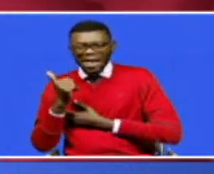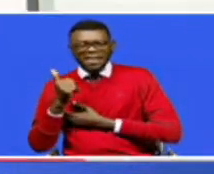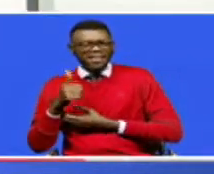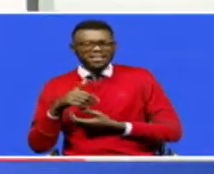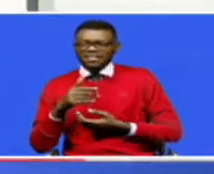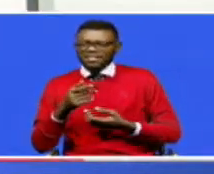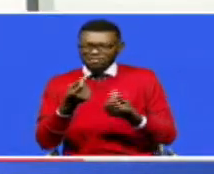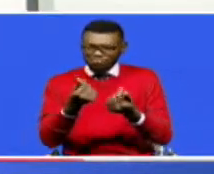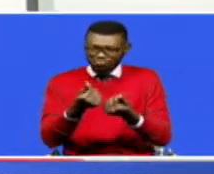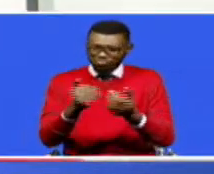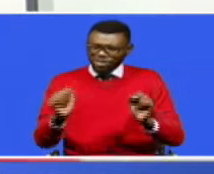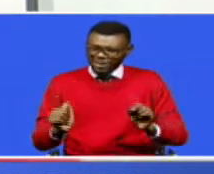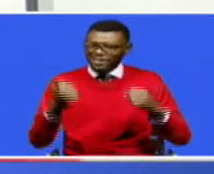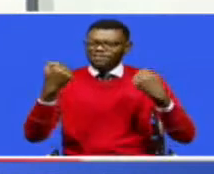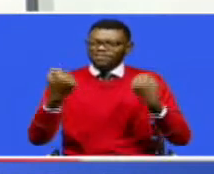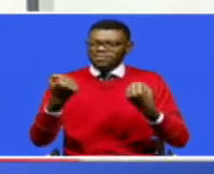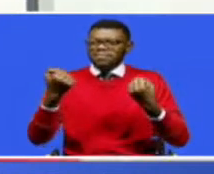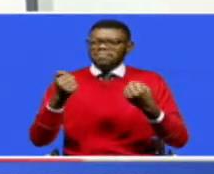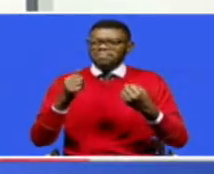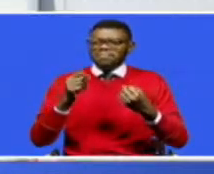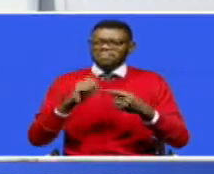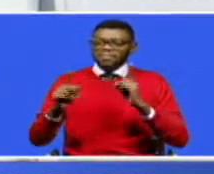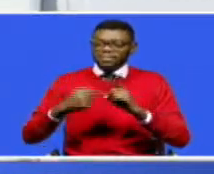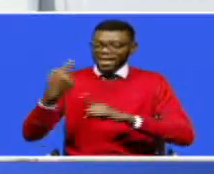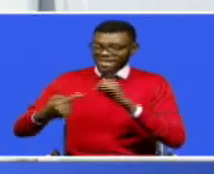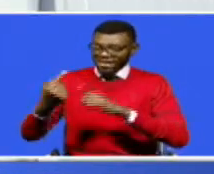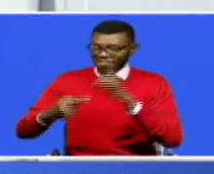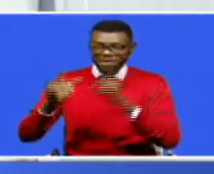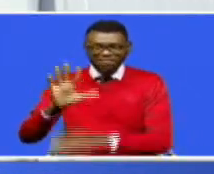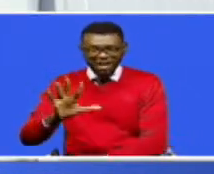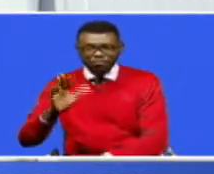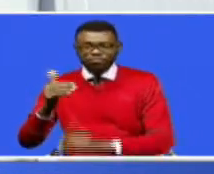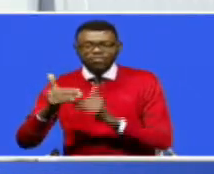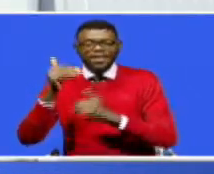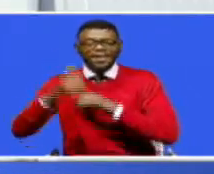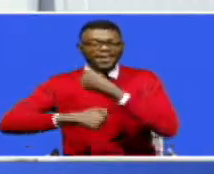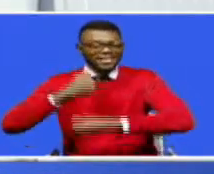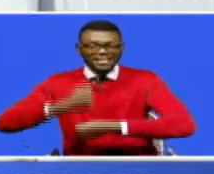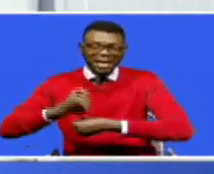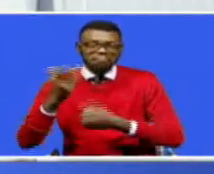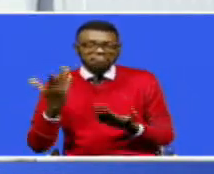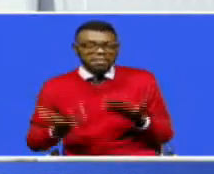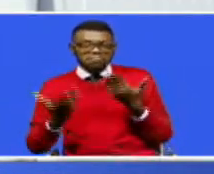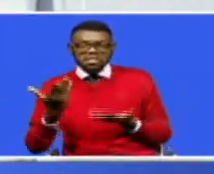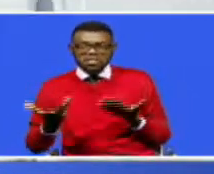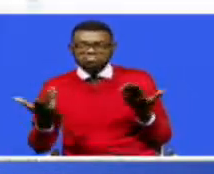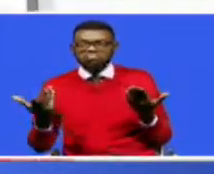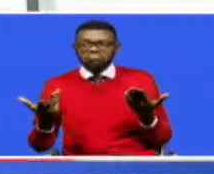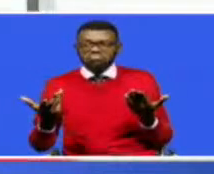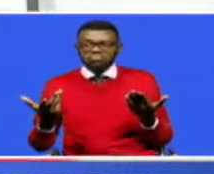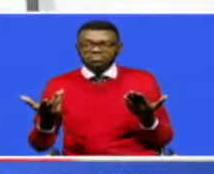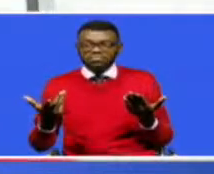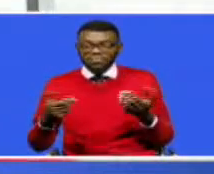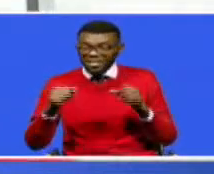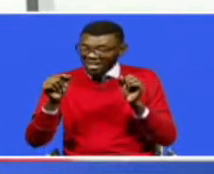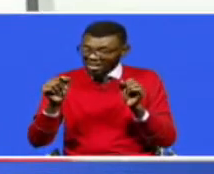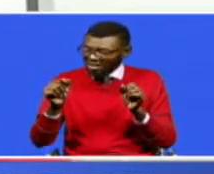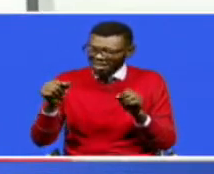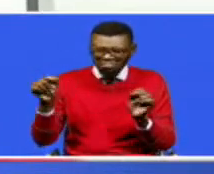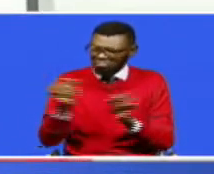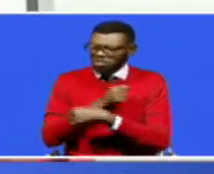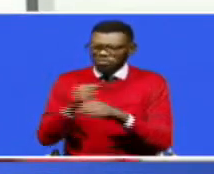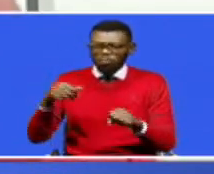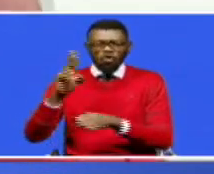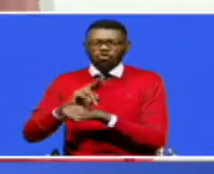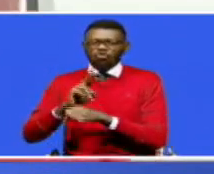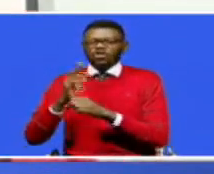faida. The next hiyo karibu miaka 5 au miaka mwaka ujayo ingine, so that bado itakuwa, kwa sababu wenye walikuwa